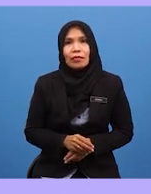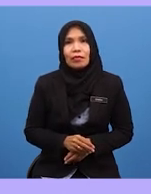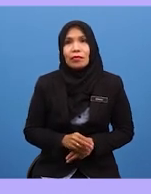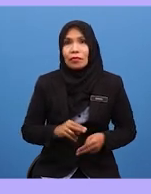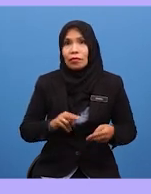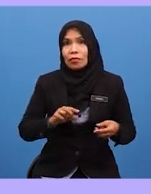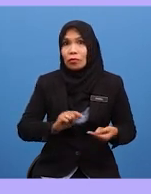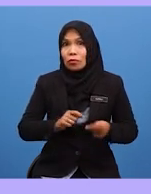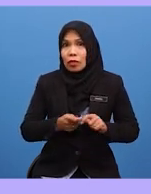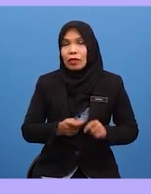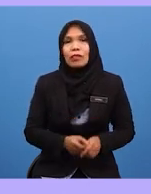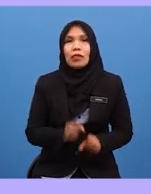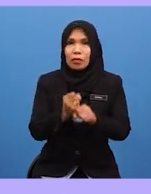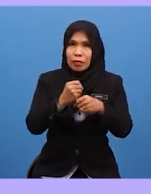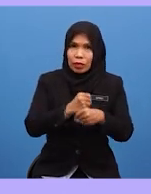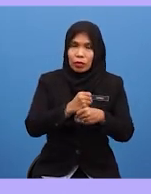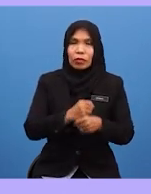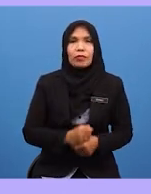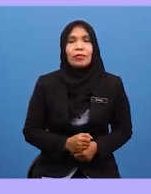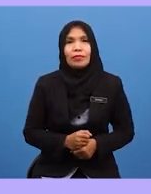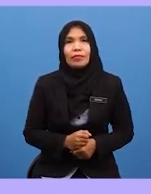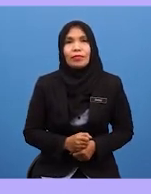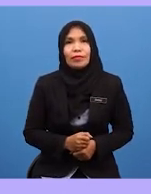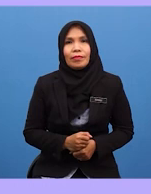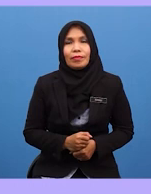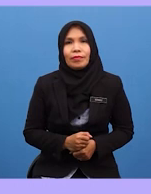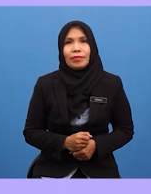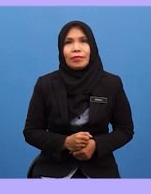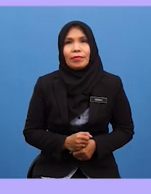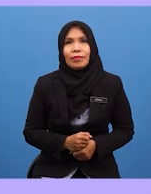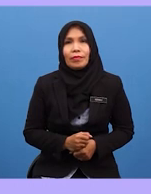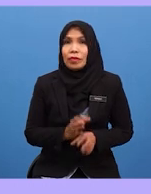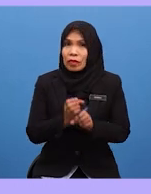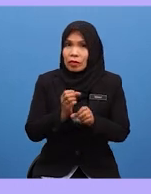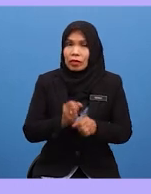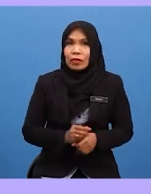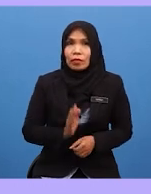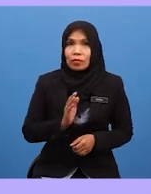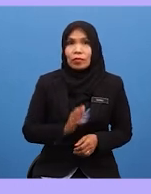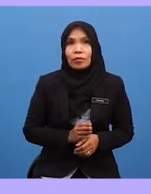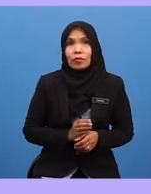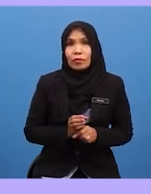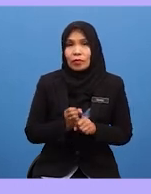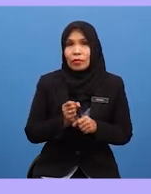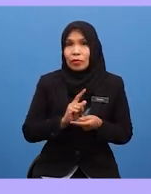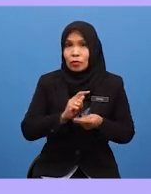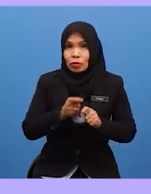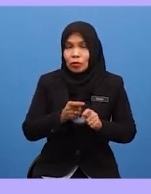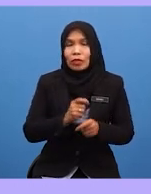struktur, serta kemudiannya membentuk kumpulan sel yang khusus